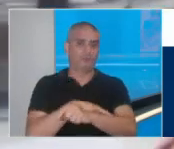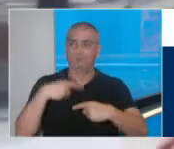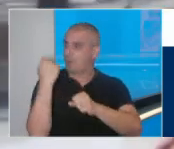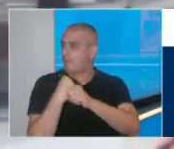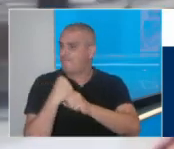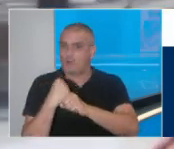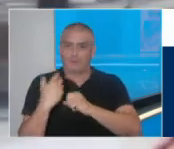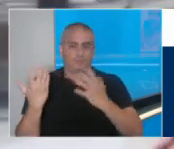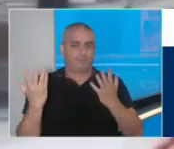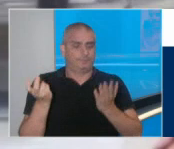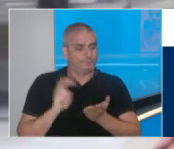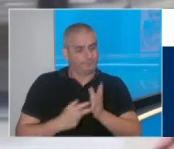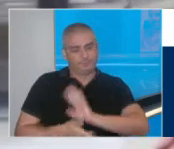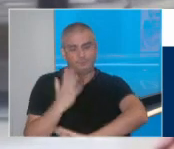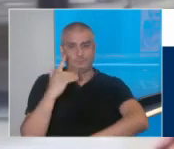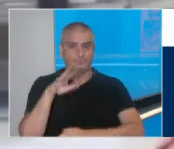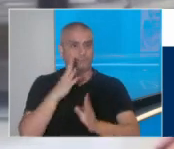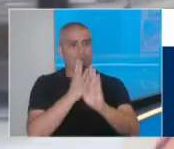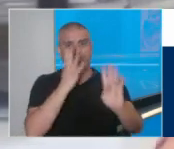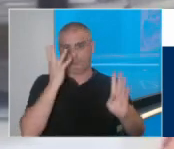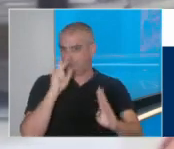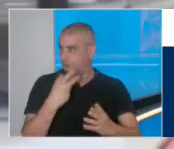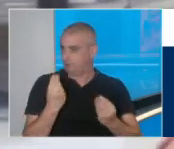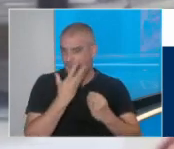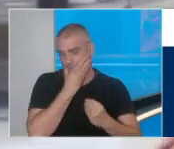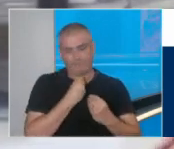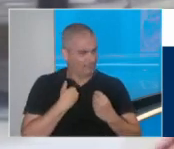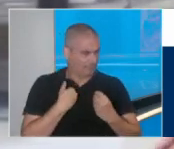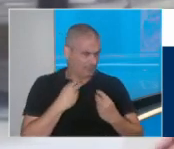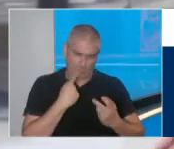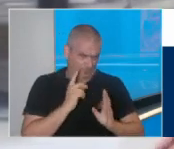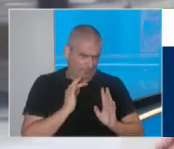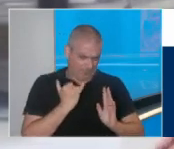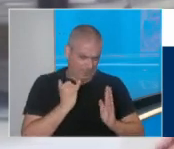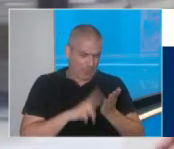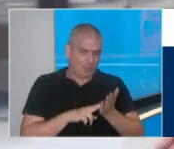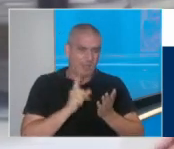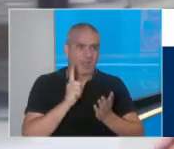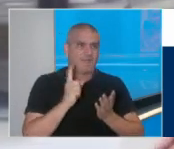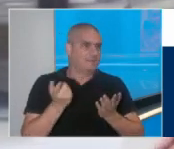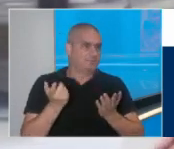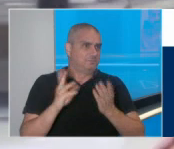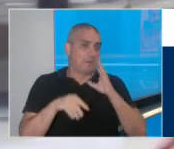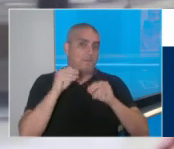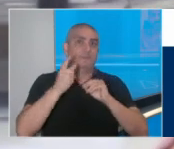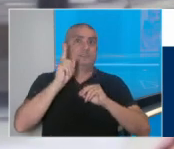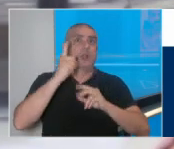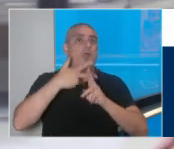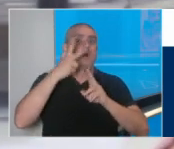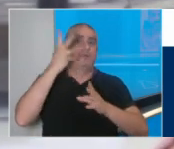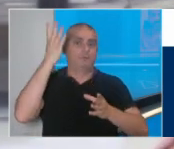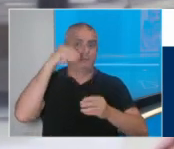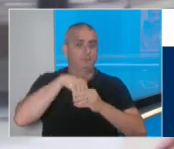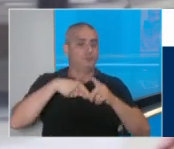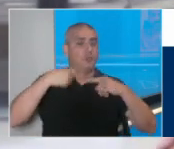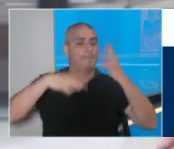עבודה, לקום, לצאת, ללכת לעמוד בתור. יש בזה גם דברים יפים, אני לא טוען שלא. אבל אני לא חושב שהפריימריז זה ההצבעה